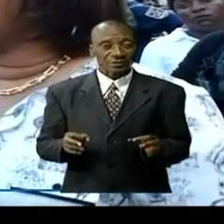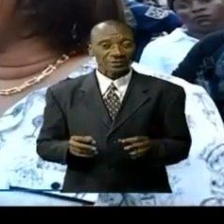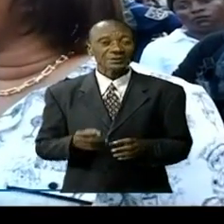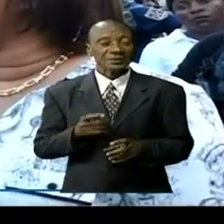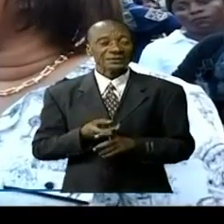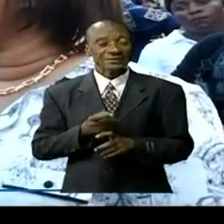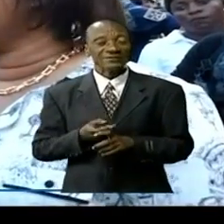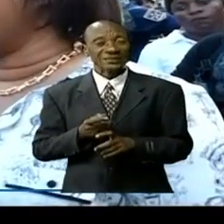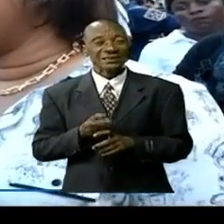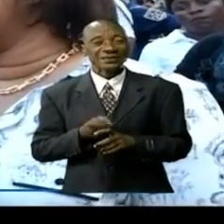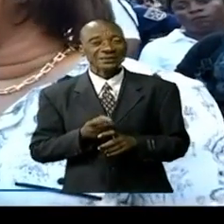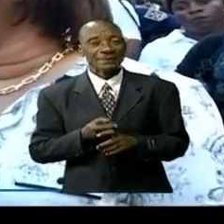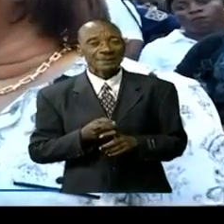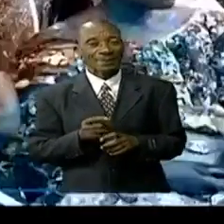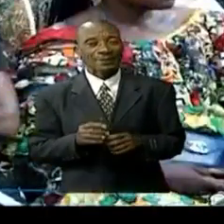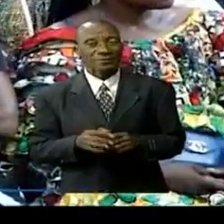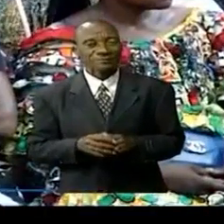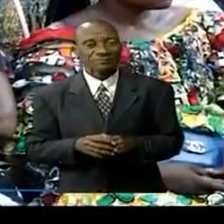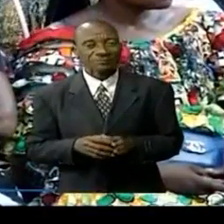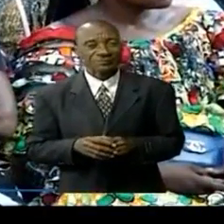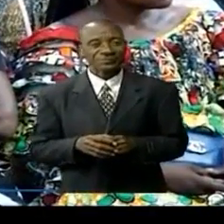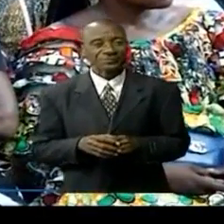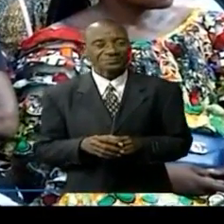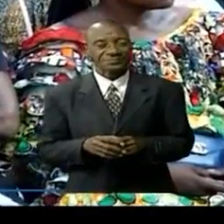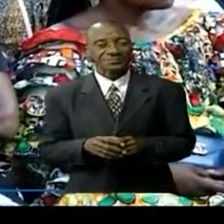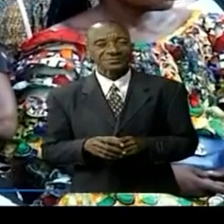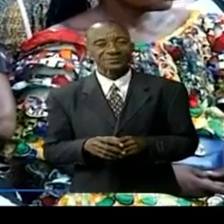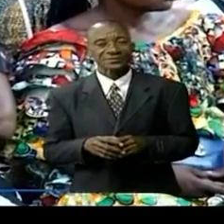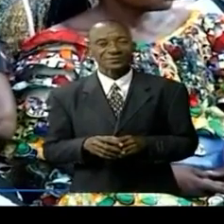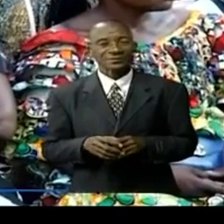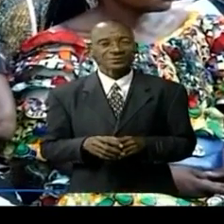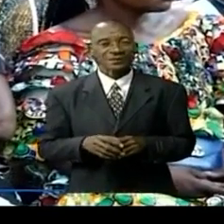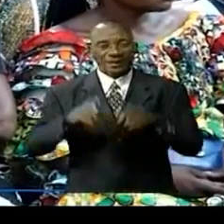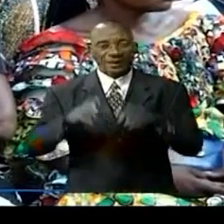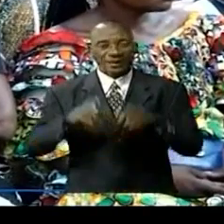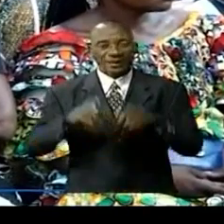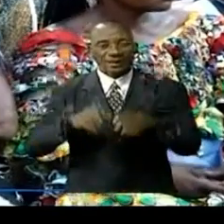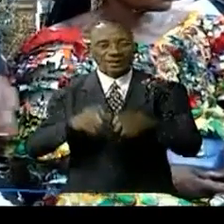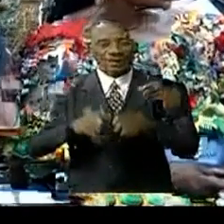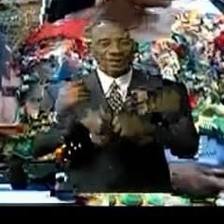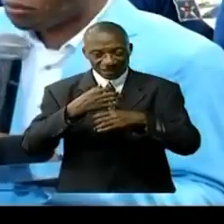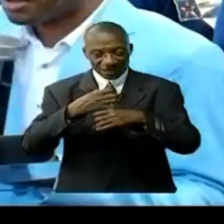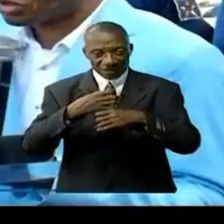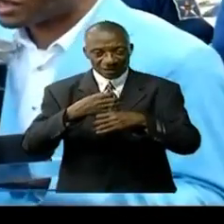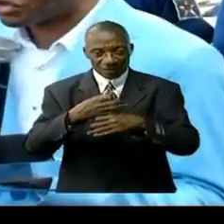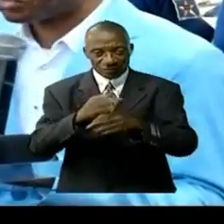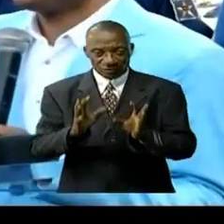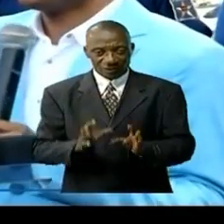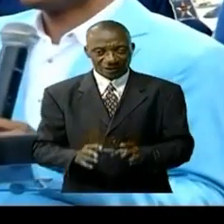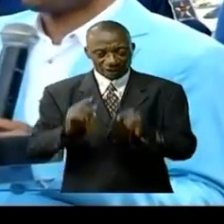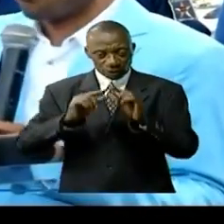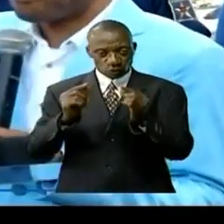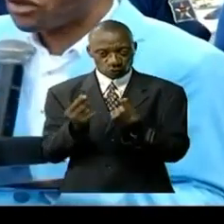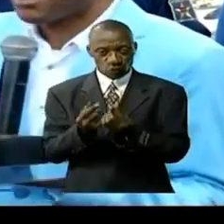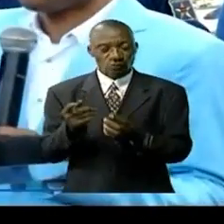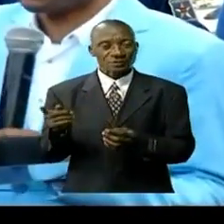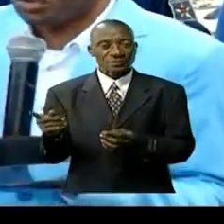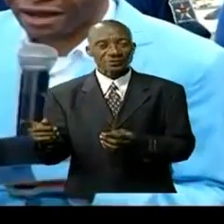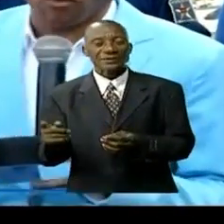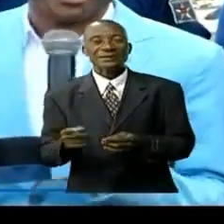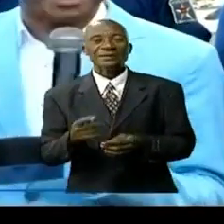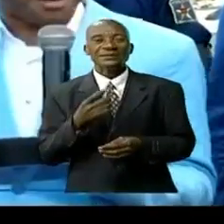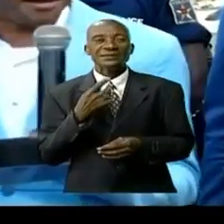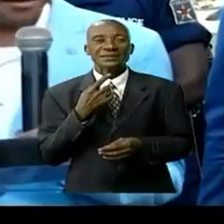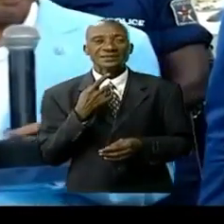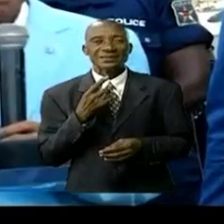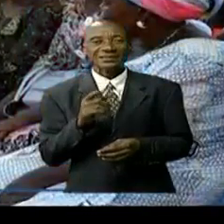intérêts courent, il n'y a pas d'intérêt. Pour le président fondateur de cette structure, Justin Omokala, ce geste est une première